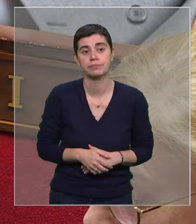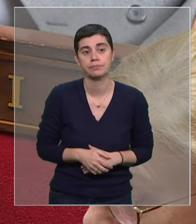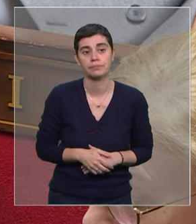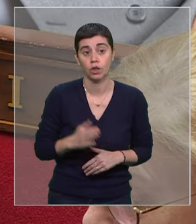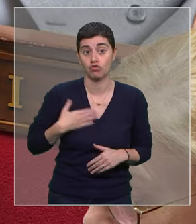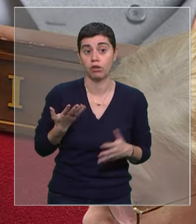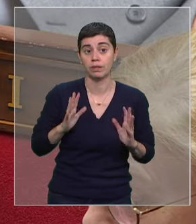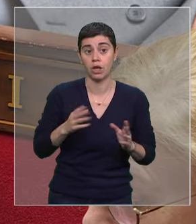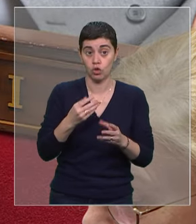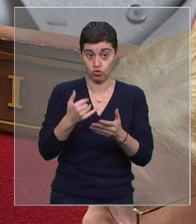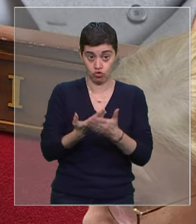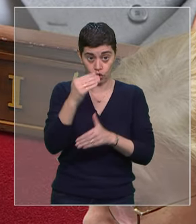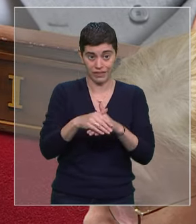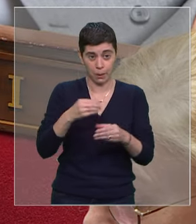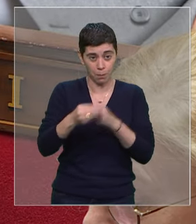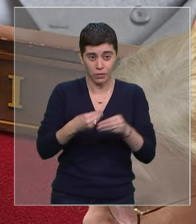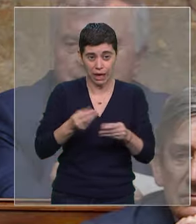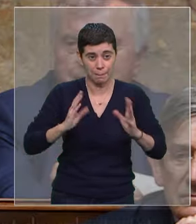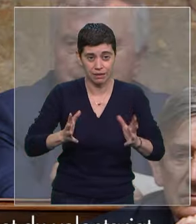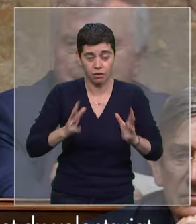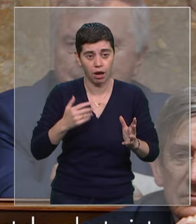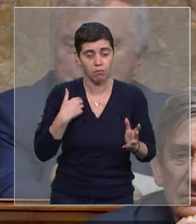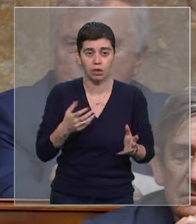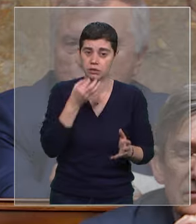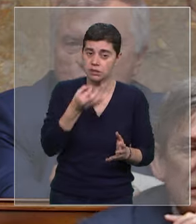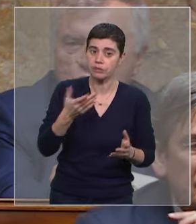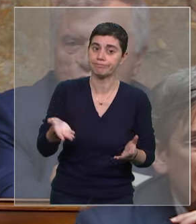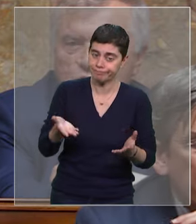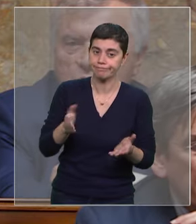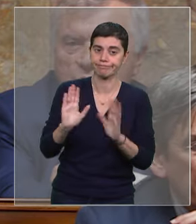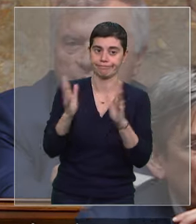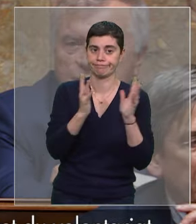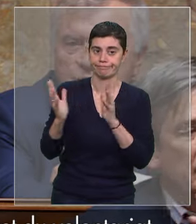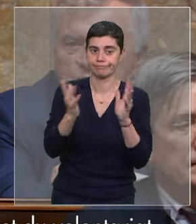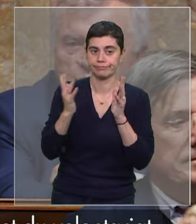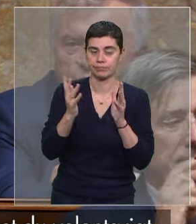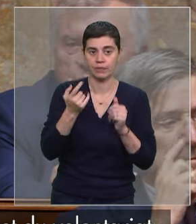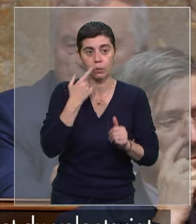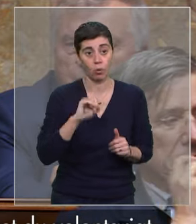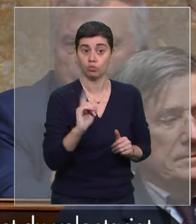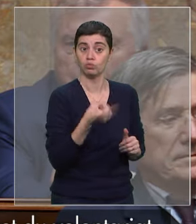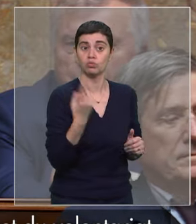journée mondiale du bénévolat, je leur exprime ma profonde gratitude et je pense celle de l'ensemble de la représentation nationale si